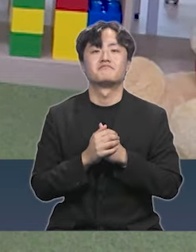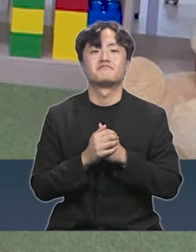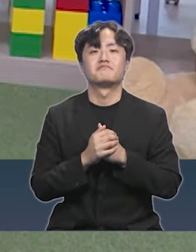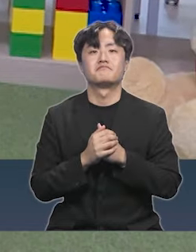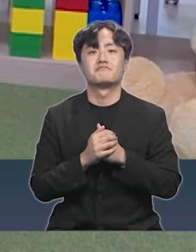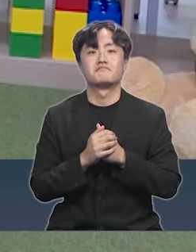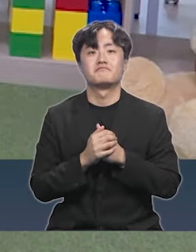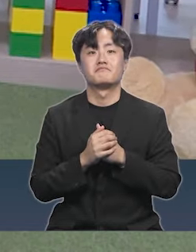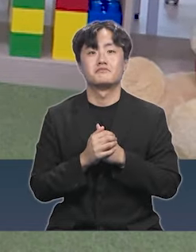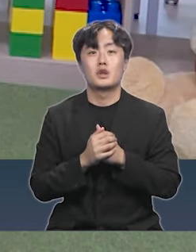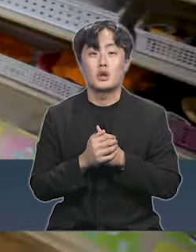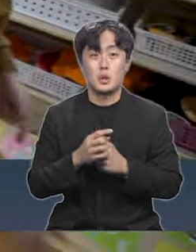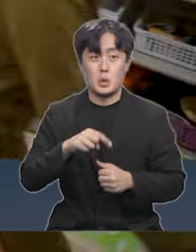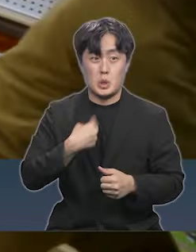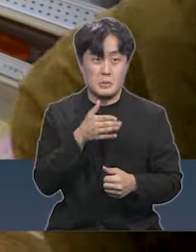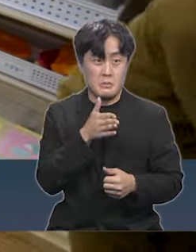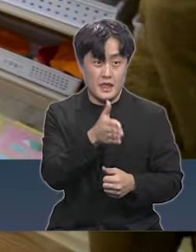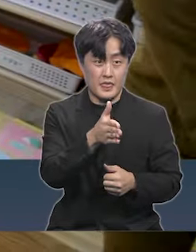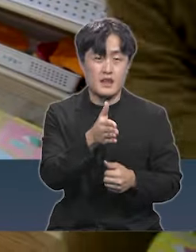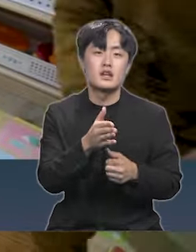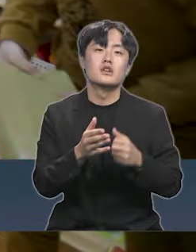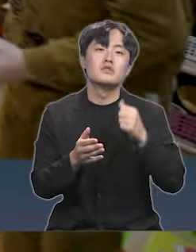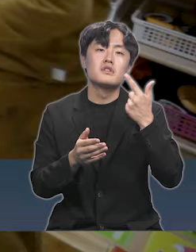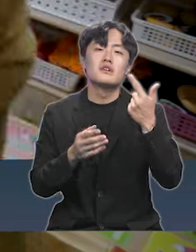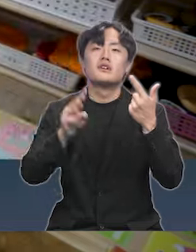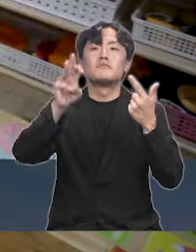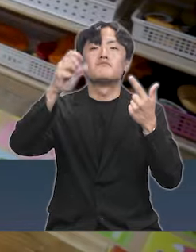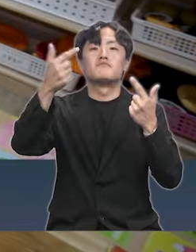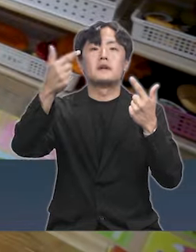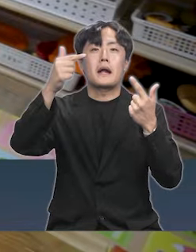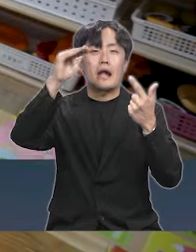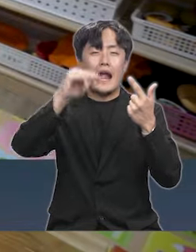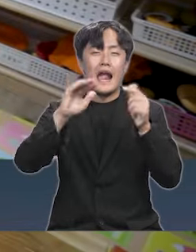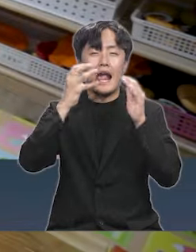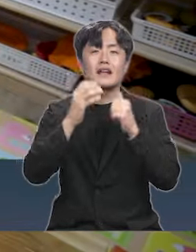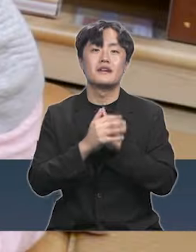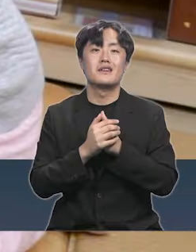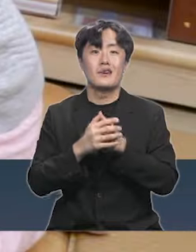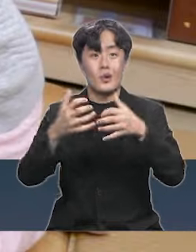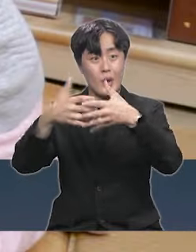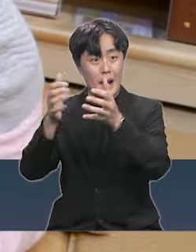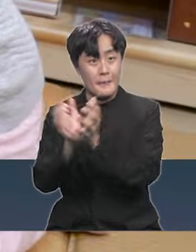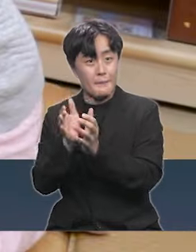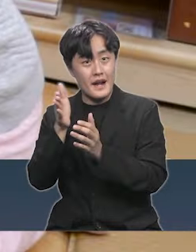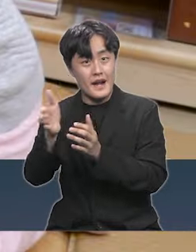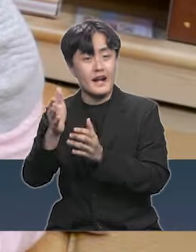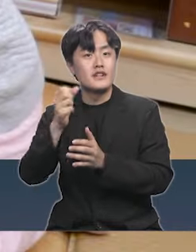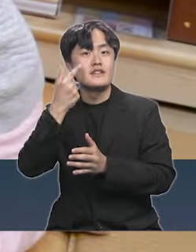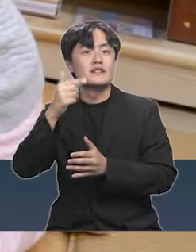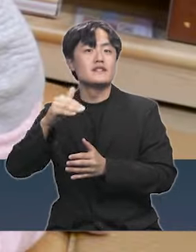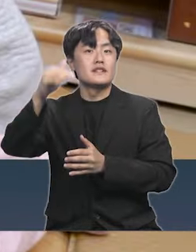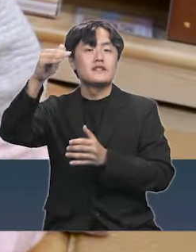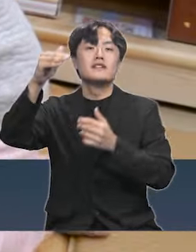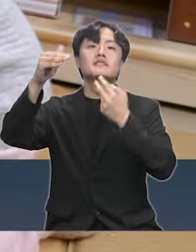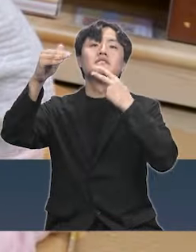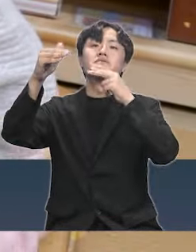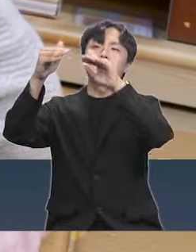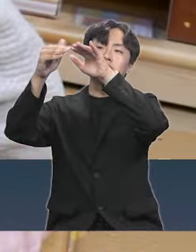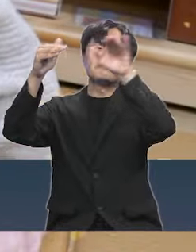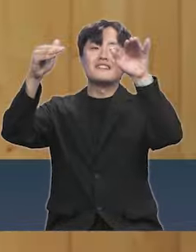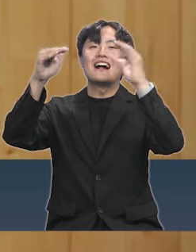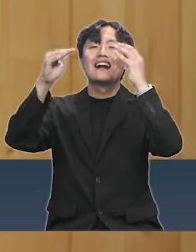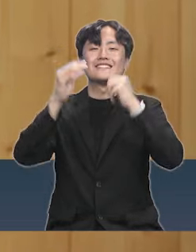됩니다 이용 대상은 독립반대 경우 6개월에서 36개월 미만 영하 통합반 6개월